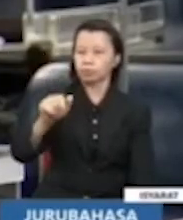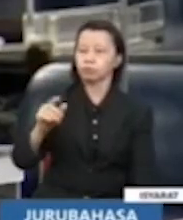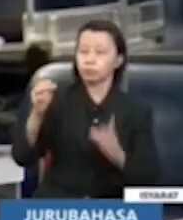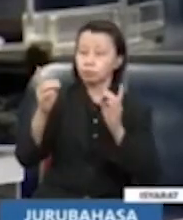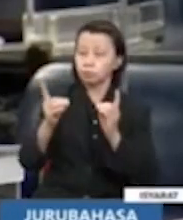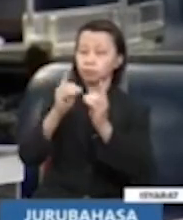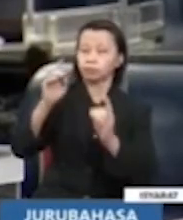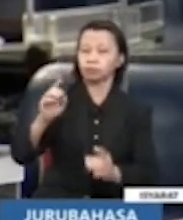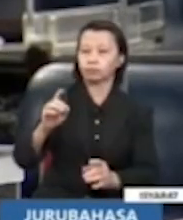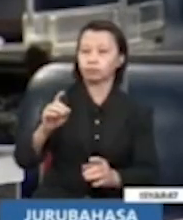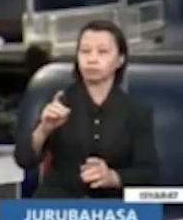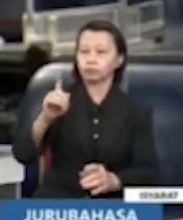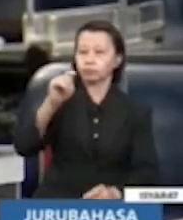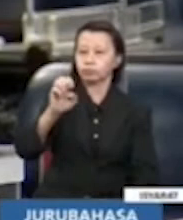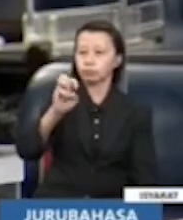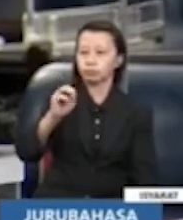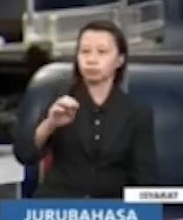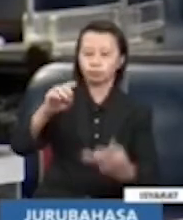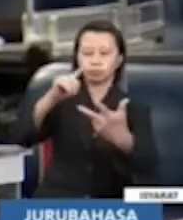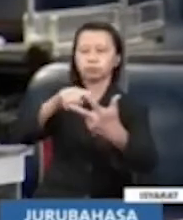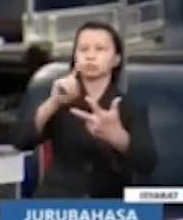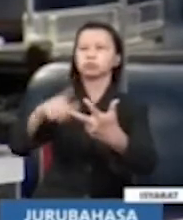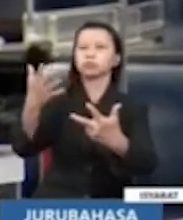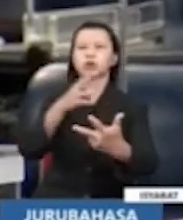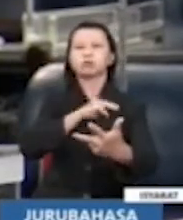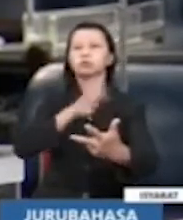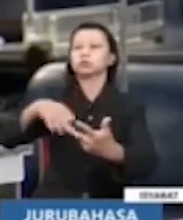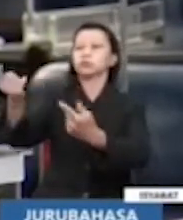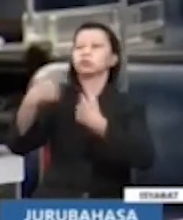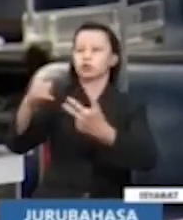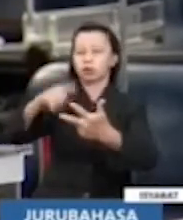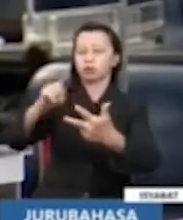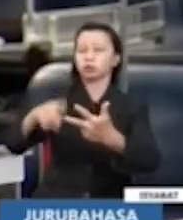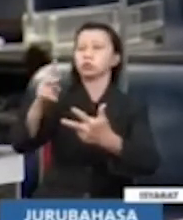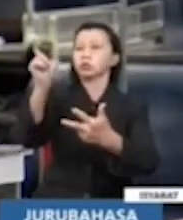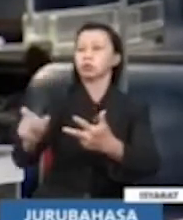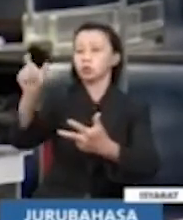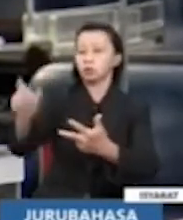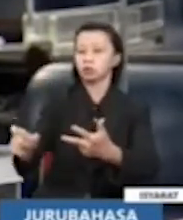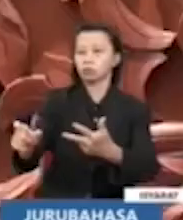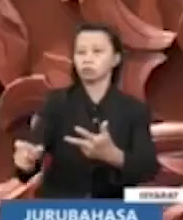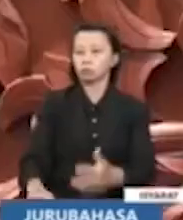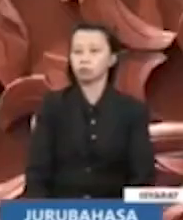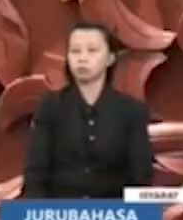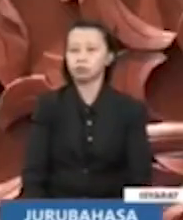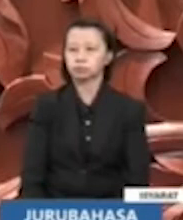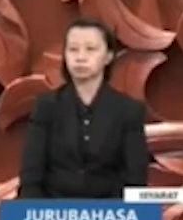tadi. Term of reference untuk dua orang. Menteri belum jawab tadi. Term of reference,